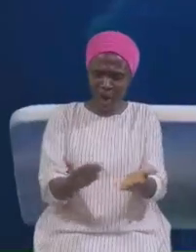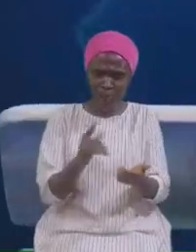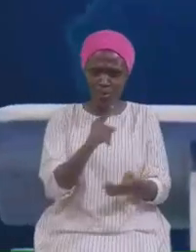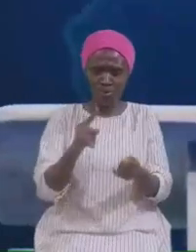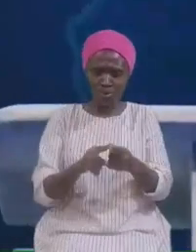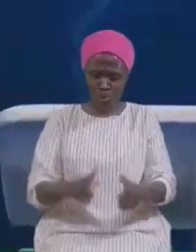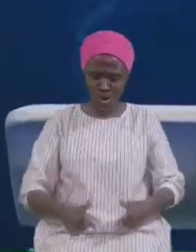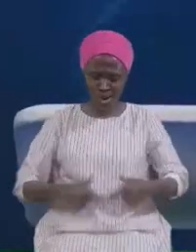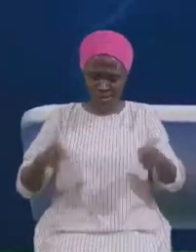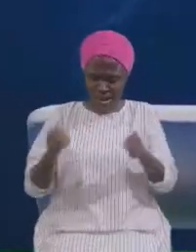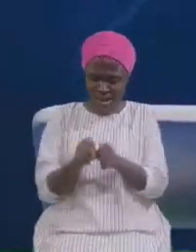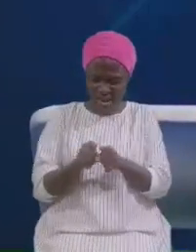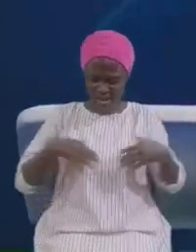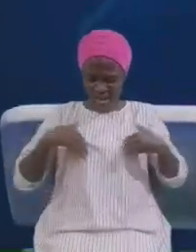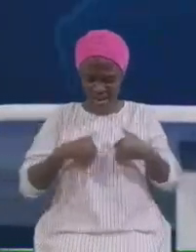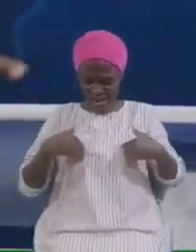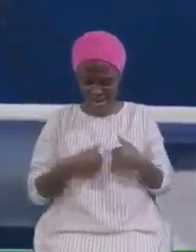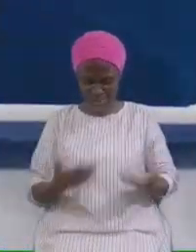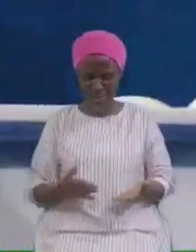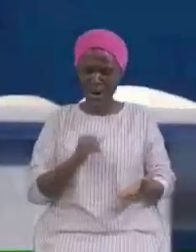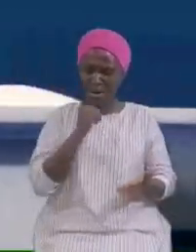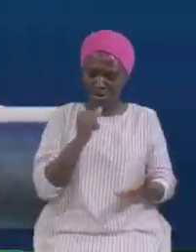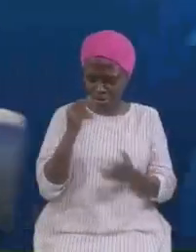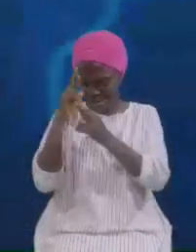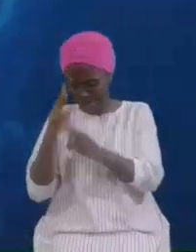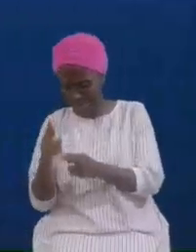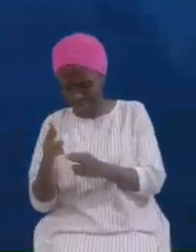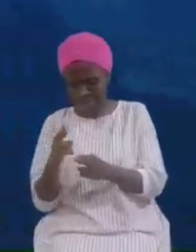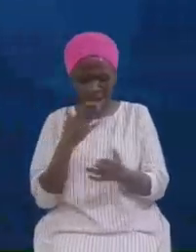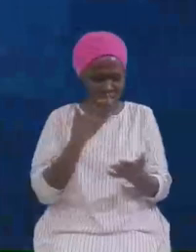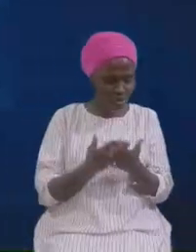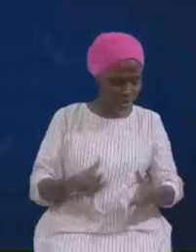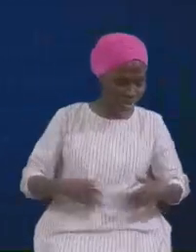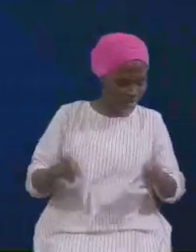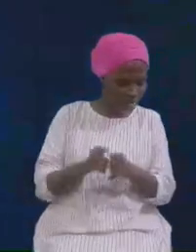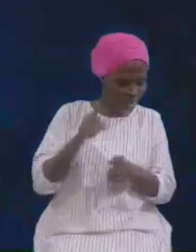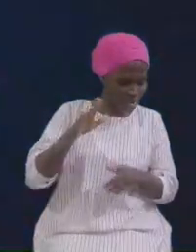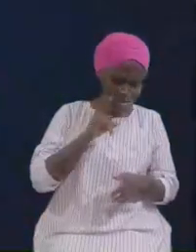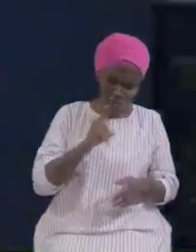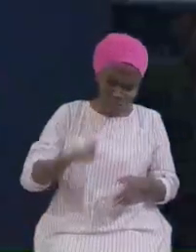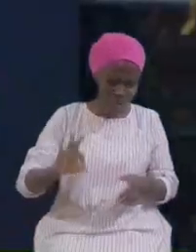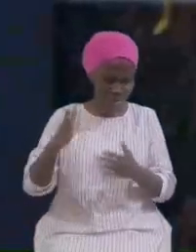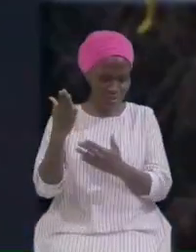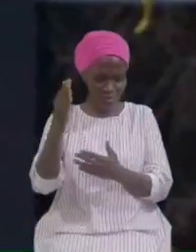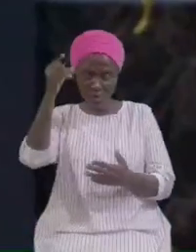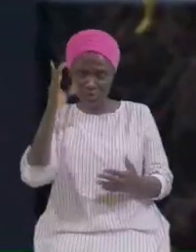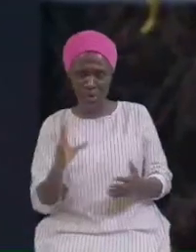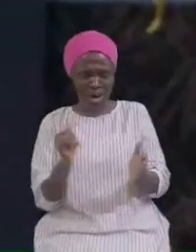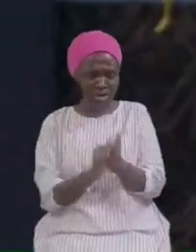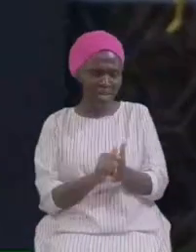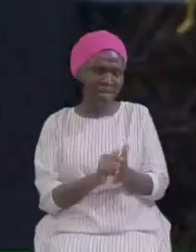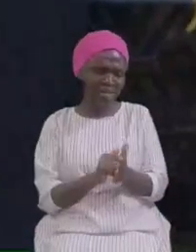Au lieu de mener vie dignité d'un enfant de Dieu, ce diable, ce